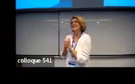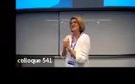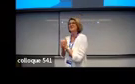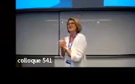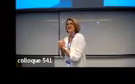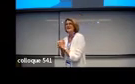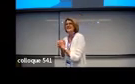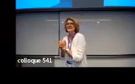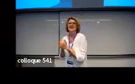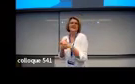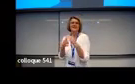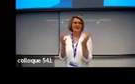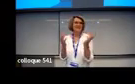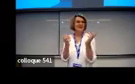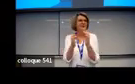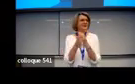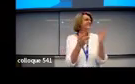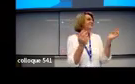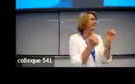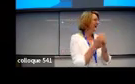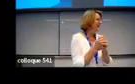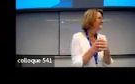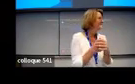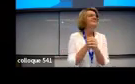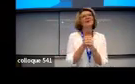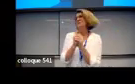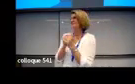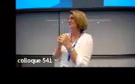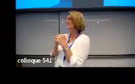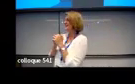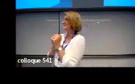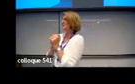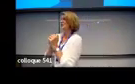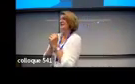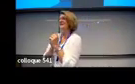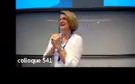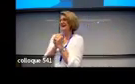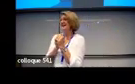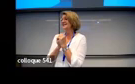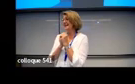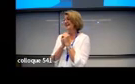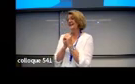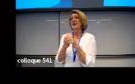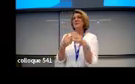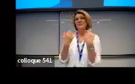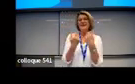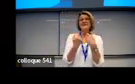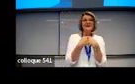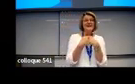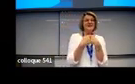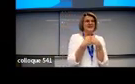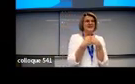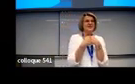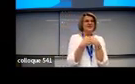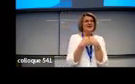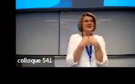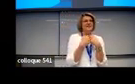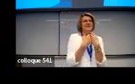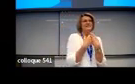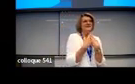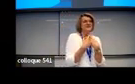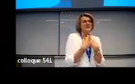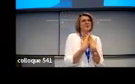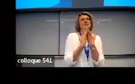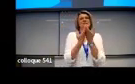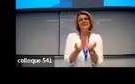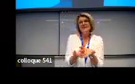il y a des initiatives diverses comme Wikifilm Cam. Bon, bref, il se passe des choses, là, c'est clair. Mais dans la recherche et